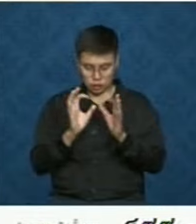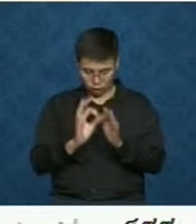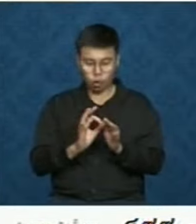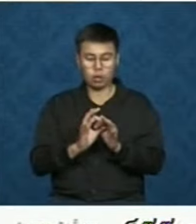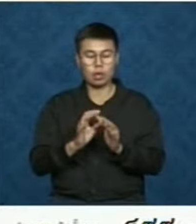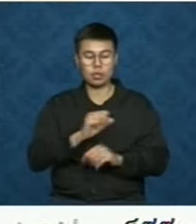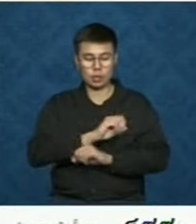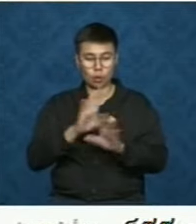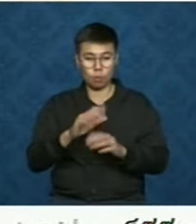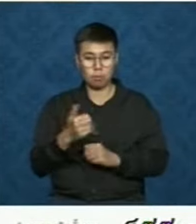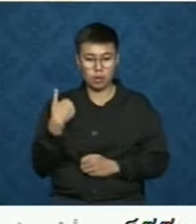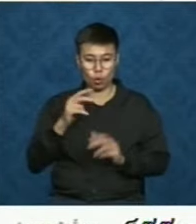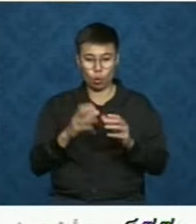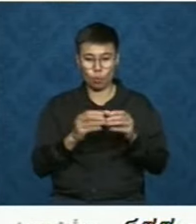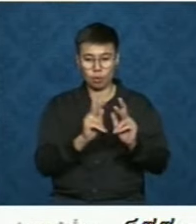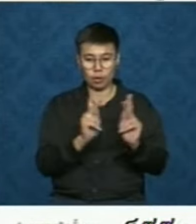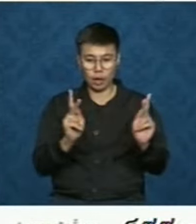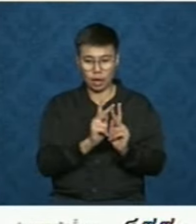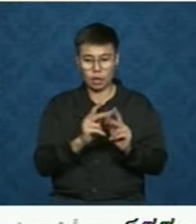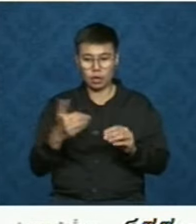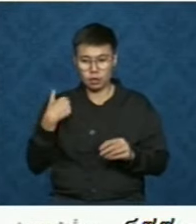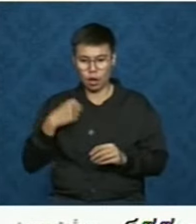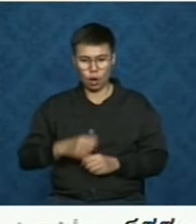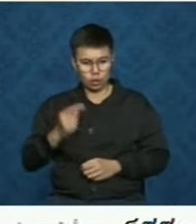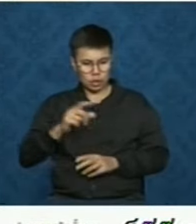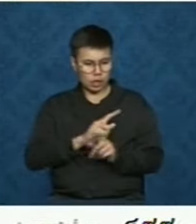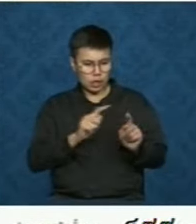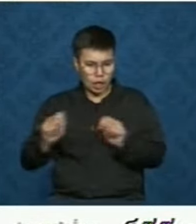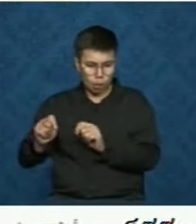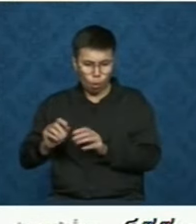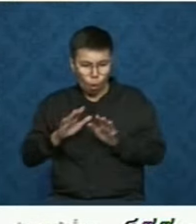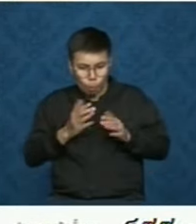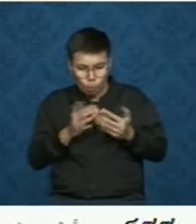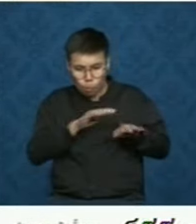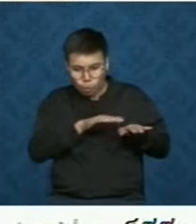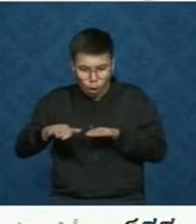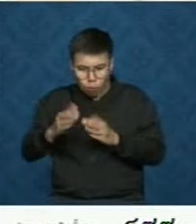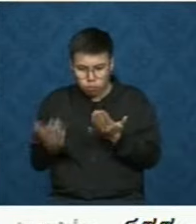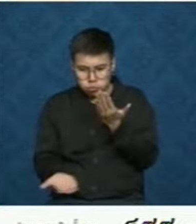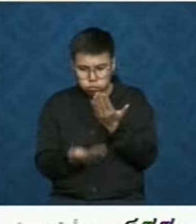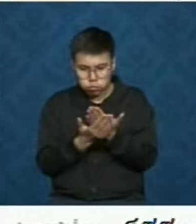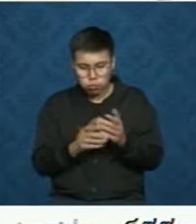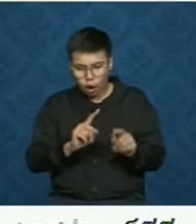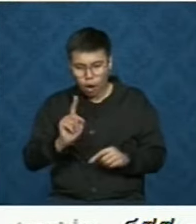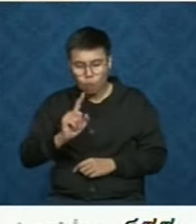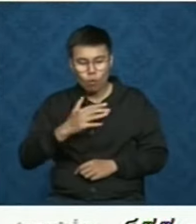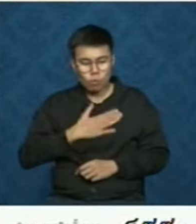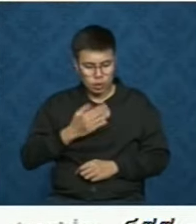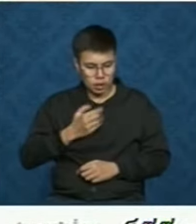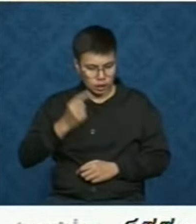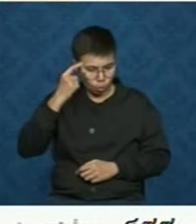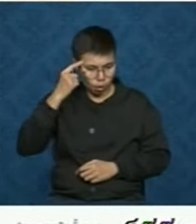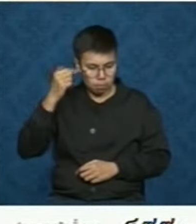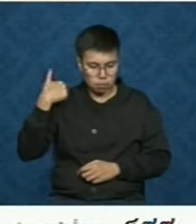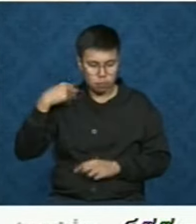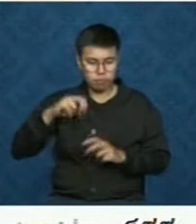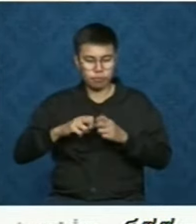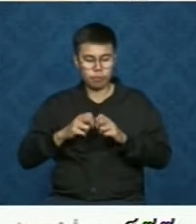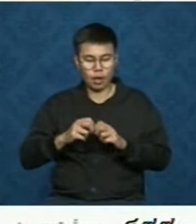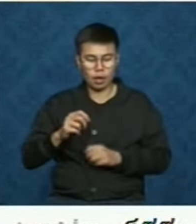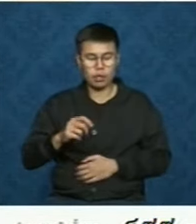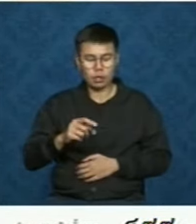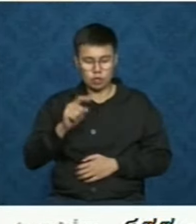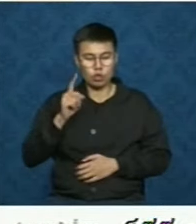สามัญกรรมาธิการงบประมาณจะได้ตั้งตัวถูกด้วยครับว่าจะประชุมกันแบบใดอย่างไรแล้วหากผมคิดว่ามีเหตุจำเป็นมากกว่านั้น